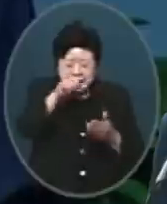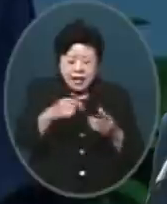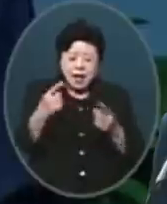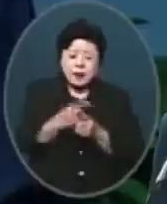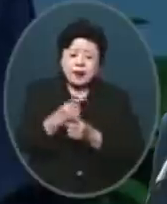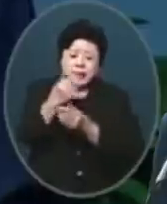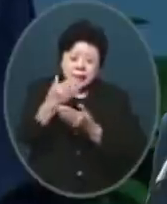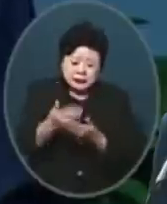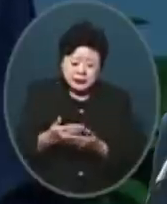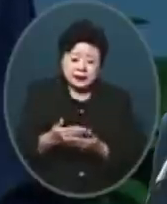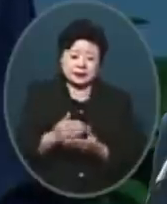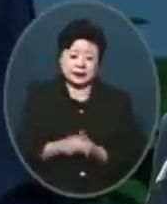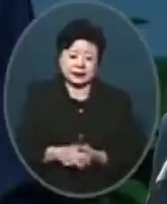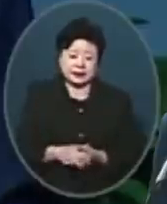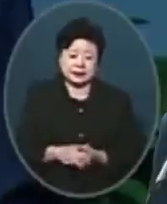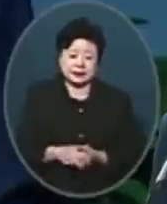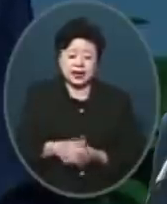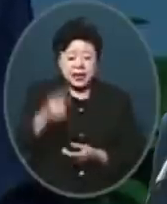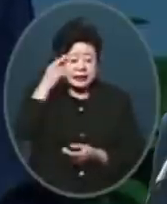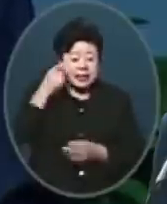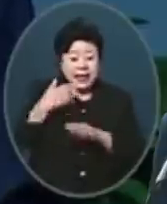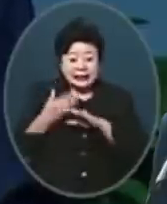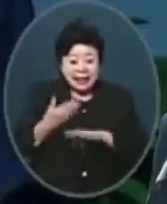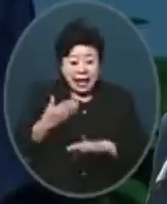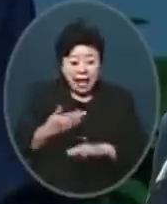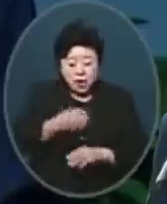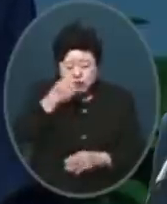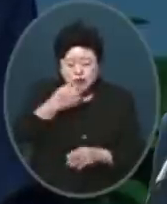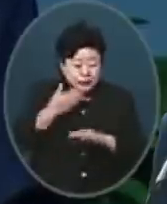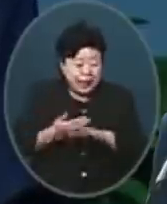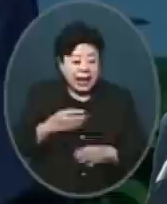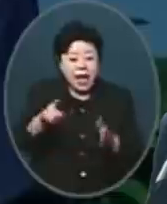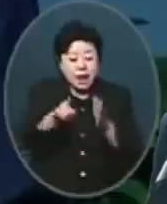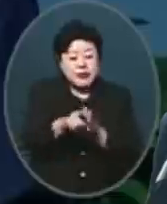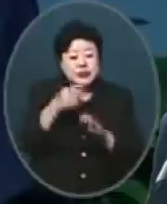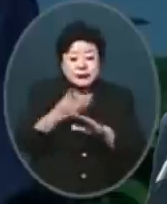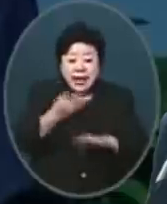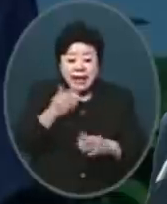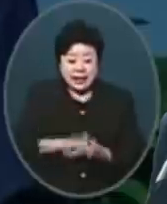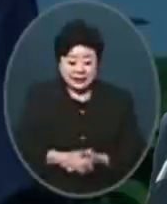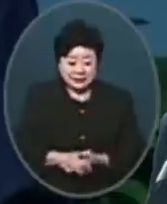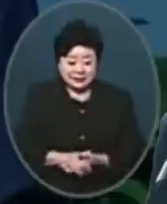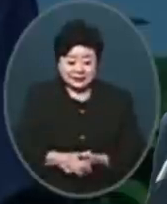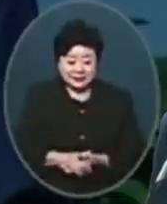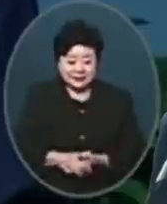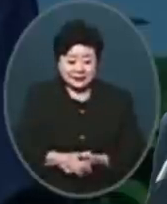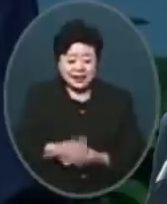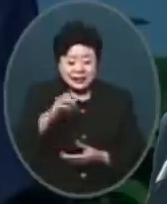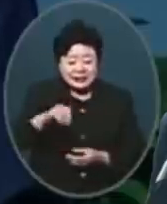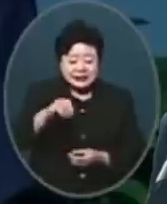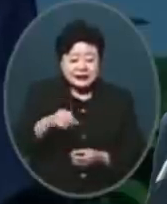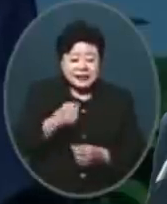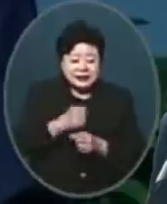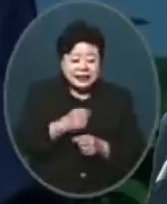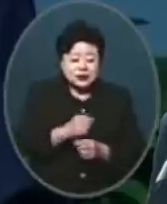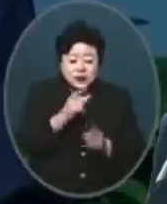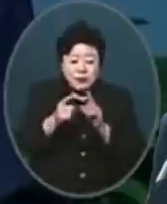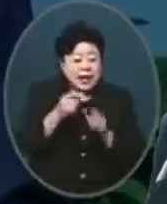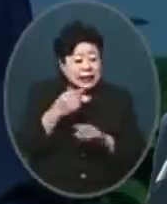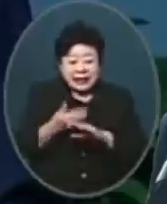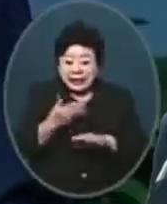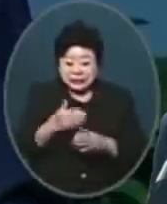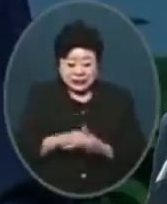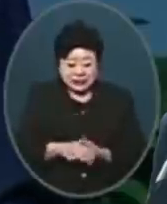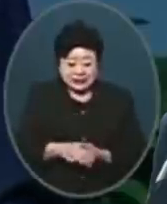변화시킬 수가 있는 것입니다. 생각이 달라지고 꿈이 달라지고 믿음이 달라지고 창조적인 은혜가 달라지면